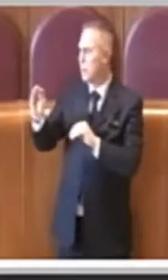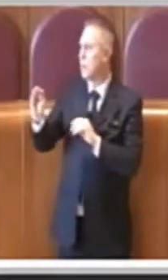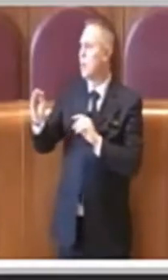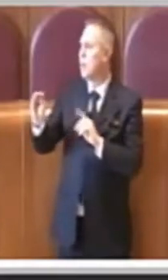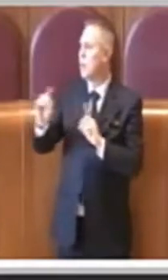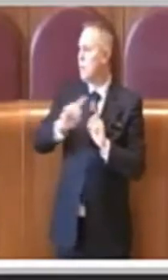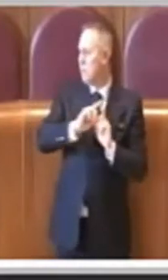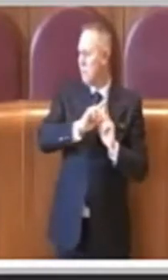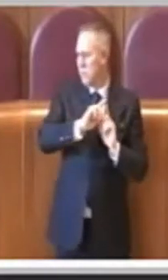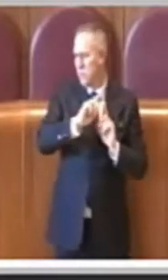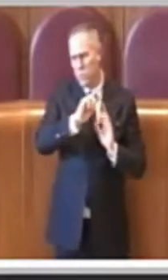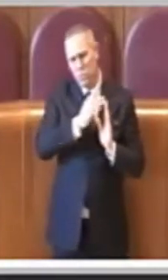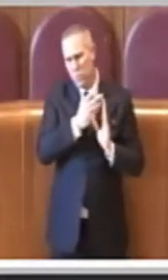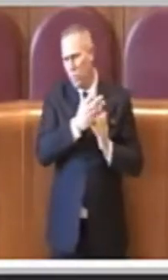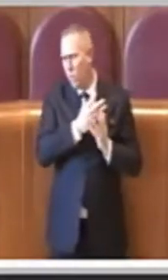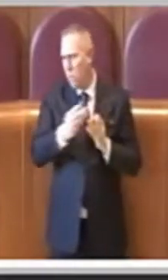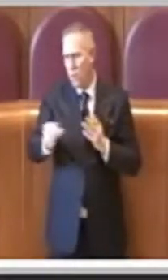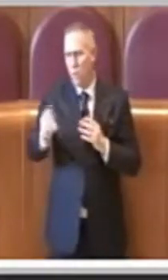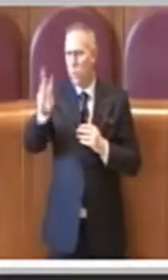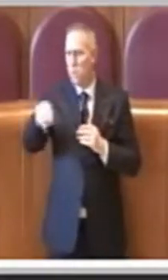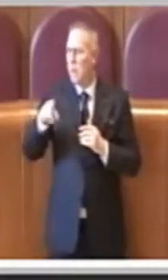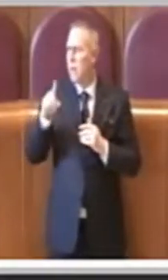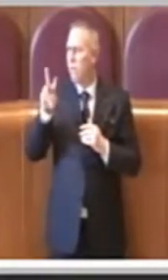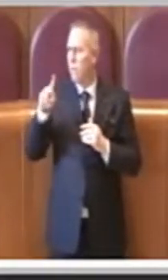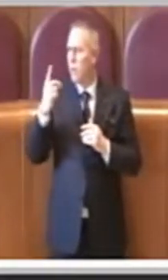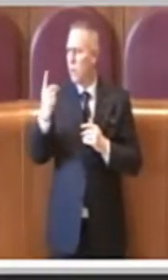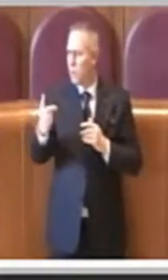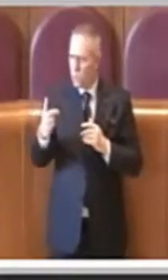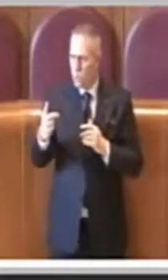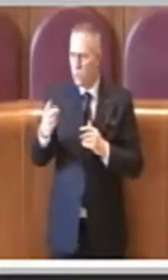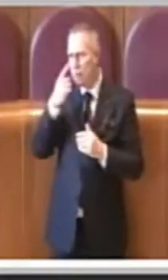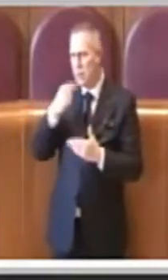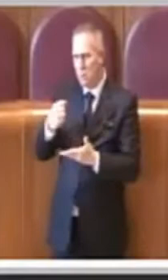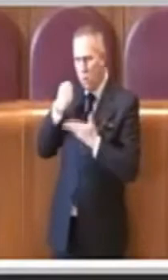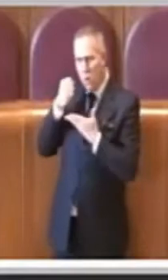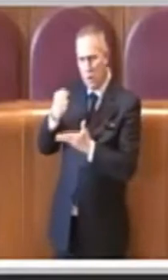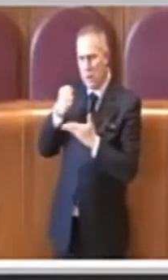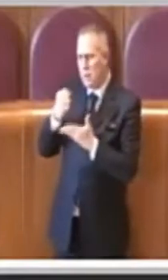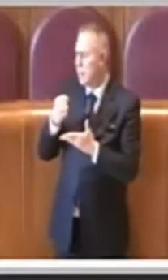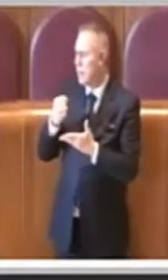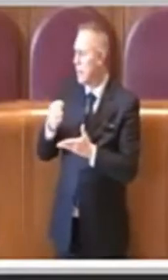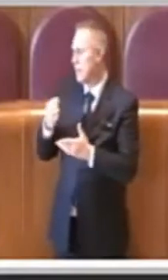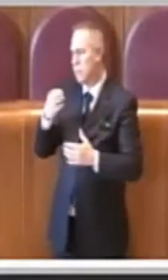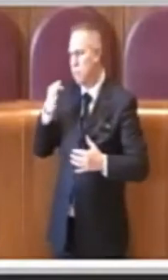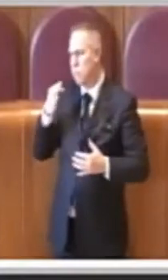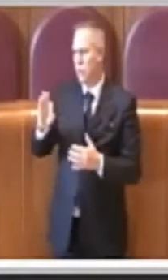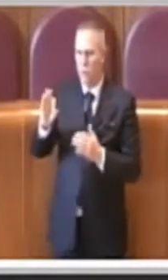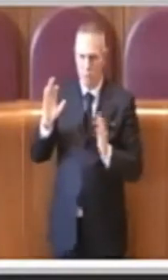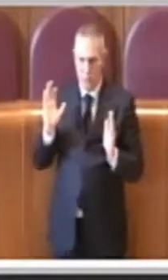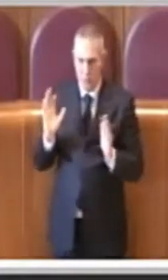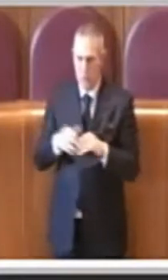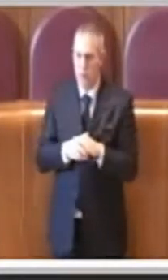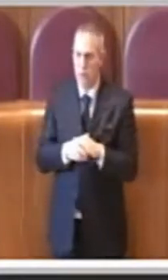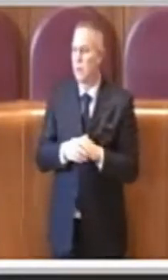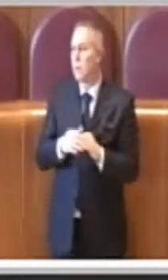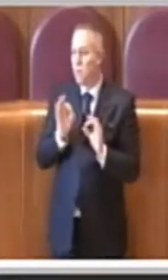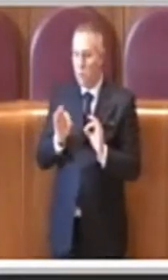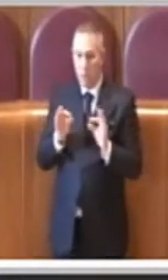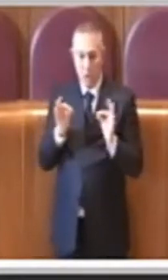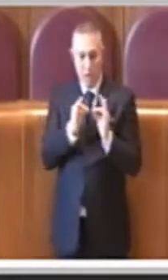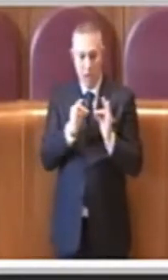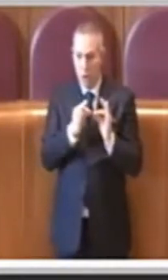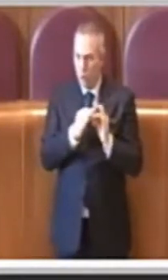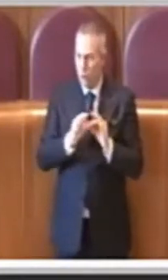2021 mediante lo stanziamento di risorse specifiche. Quindi, concordemente a quanto dichiarato